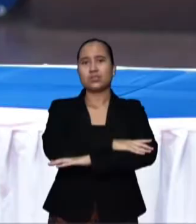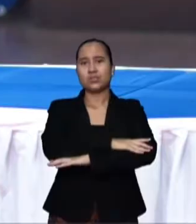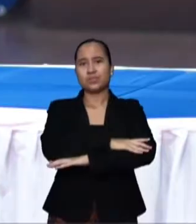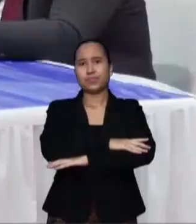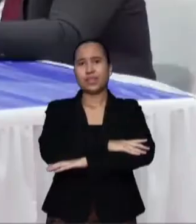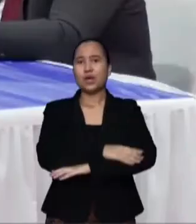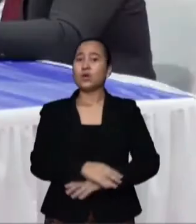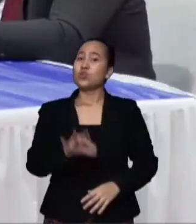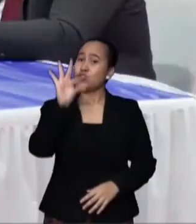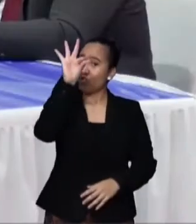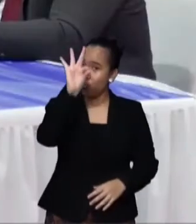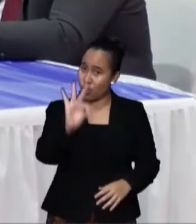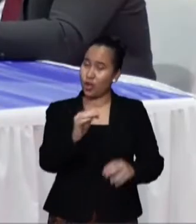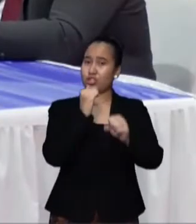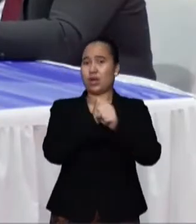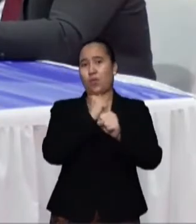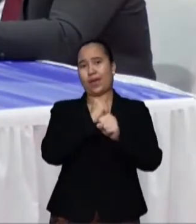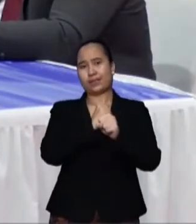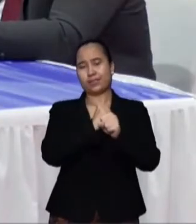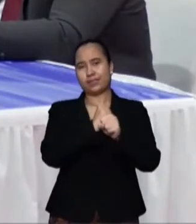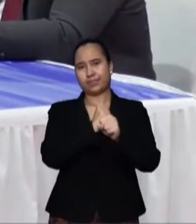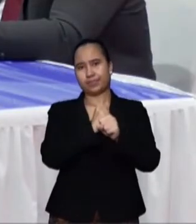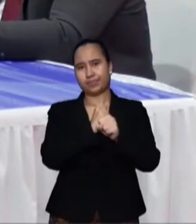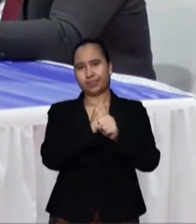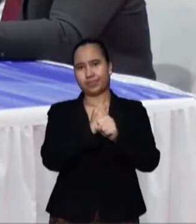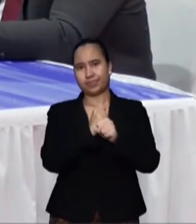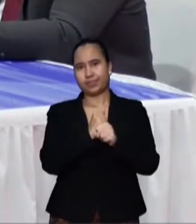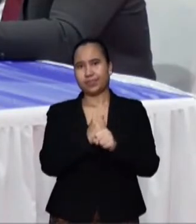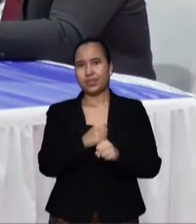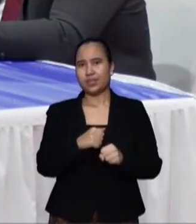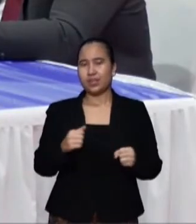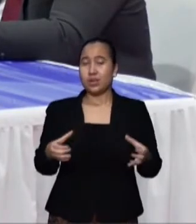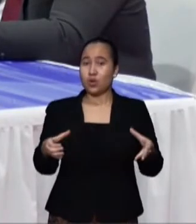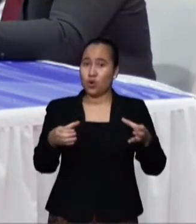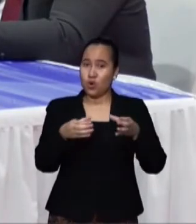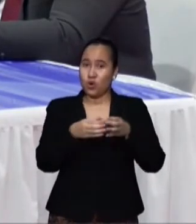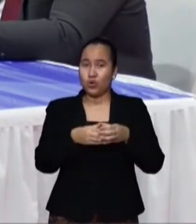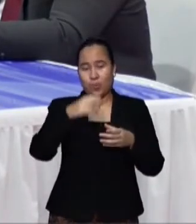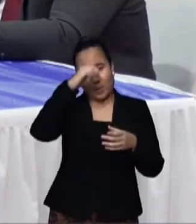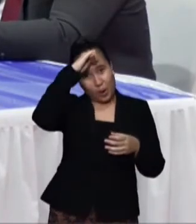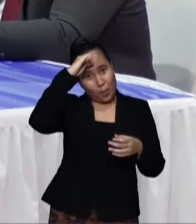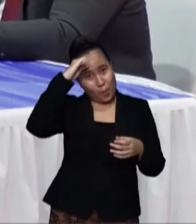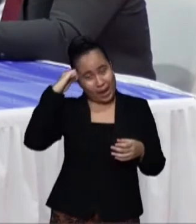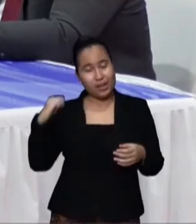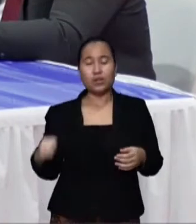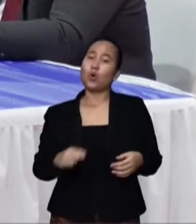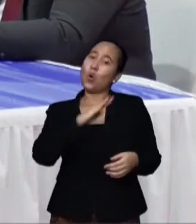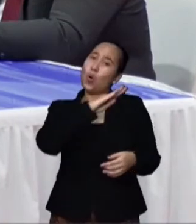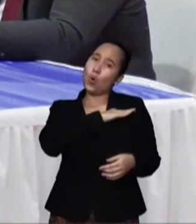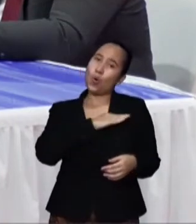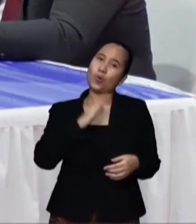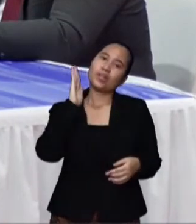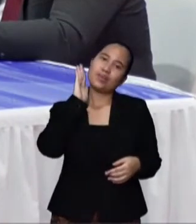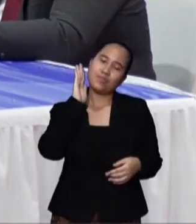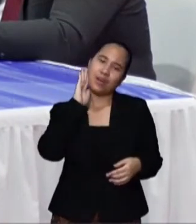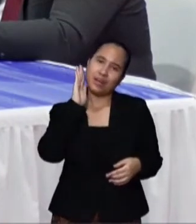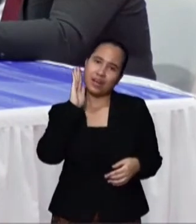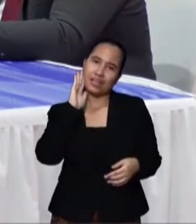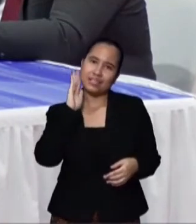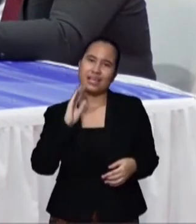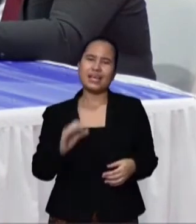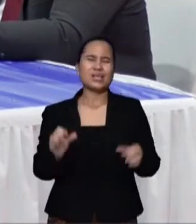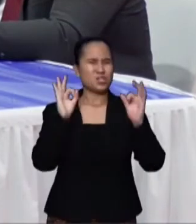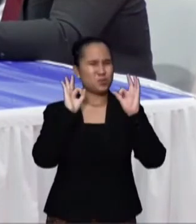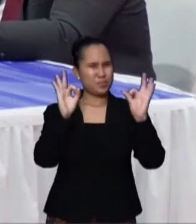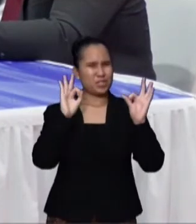thuiswerken is er een heel team aan het werk geweest, ook in de vakantie. En er zijn dus speciale programma's ontwikkeld, meer met